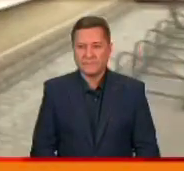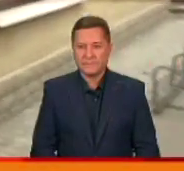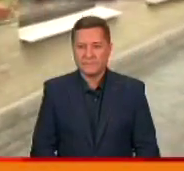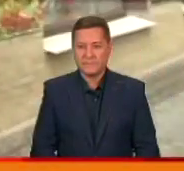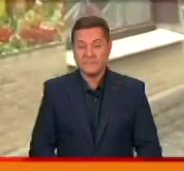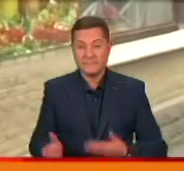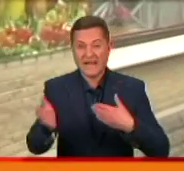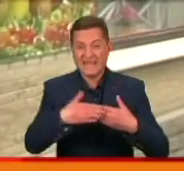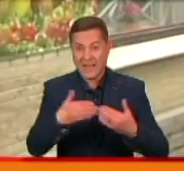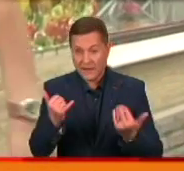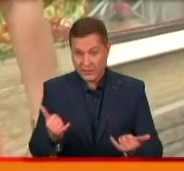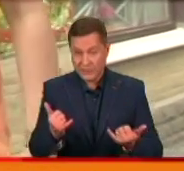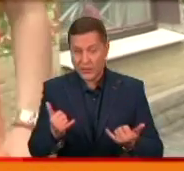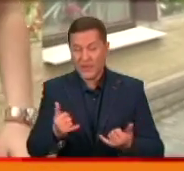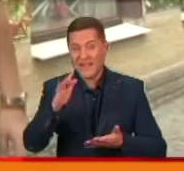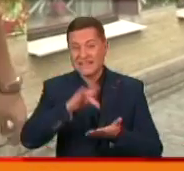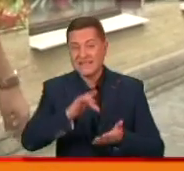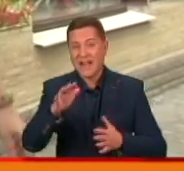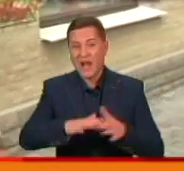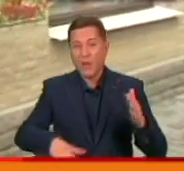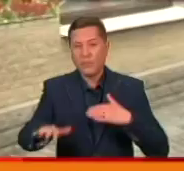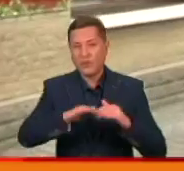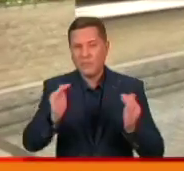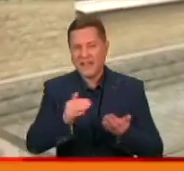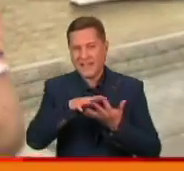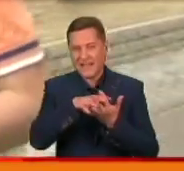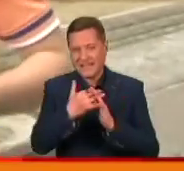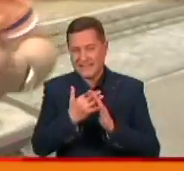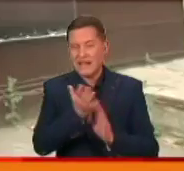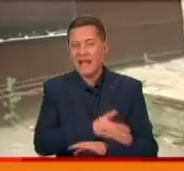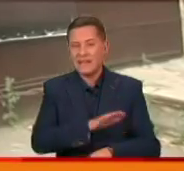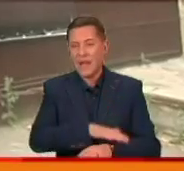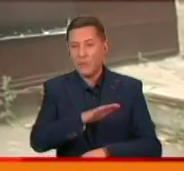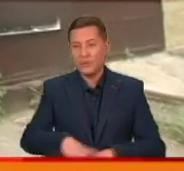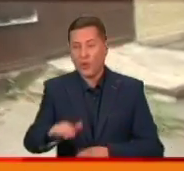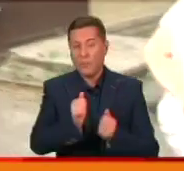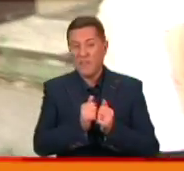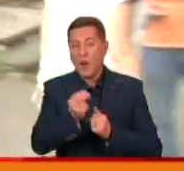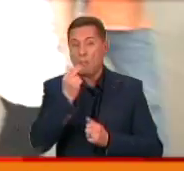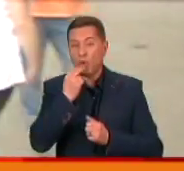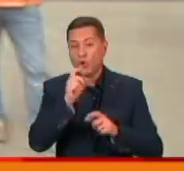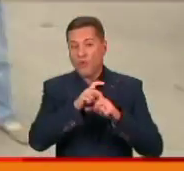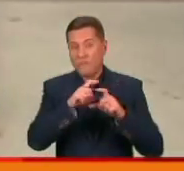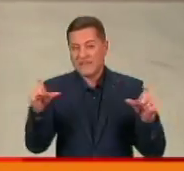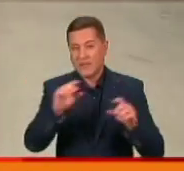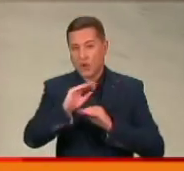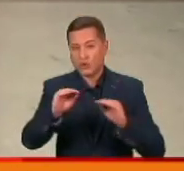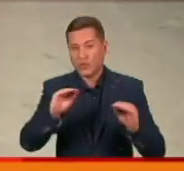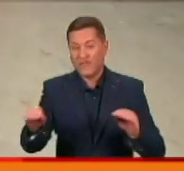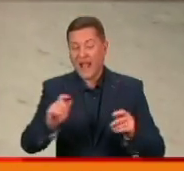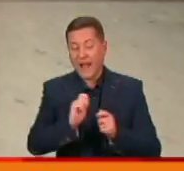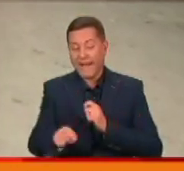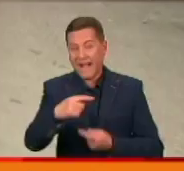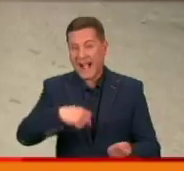Закрито сьогодні? Закрито, да. На центральній площі маленького села, що на Полтавщині, просто біля продуктового магазину розташувалося